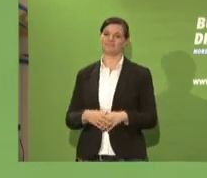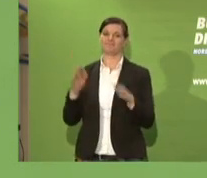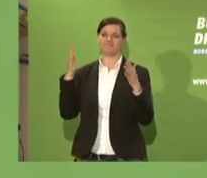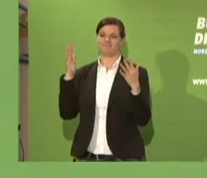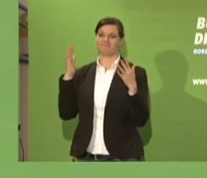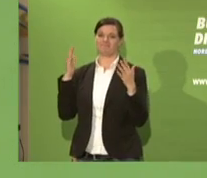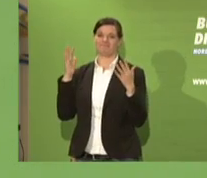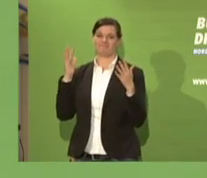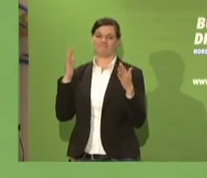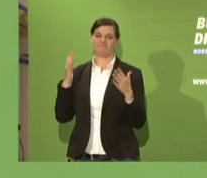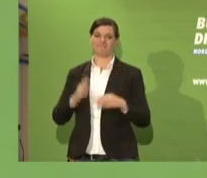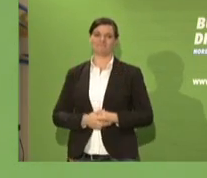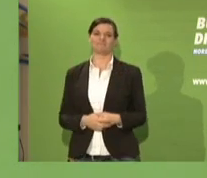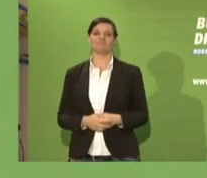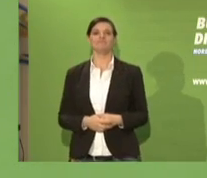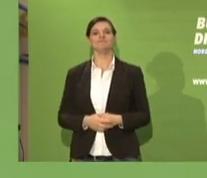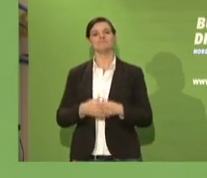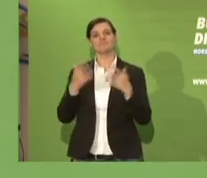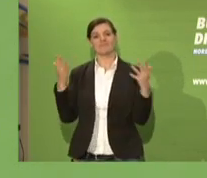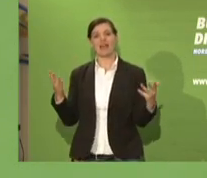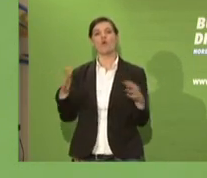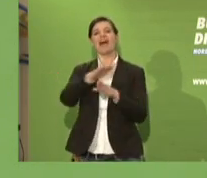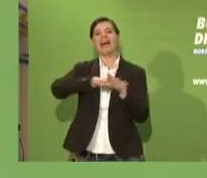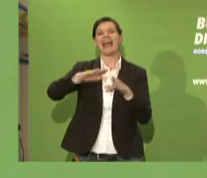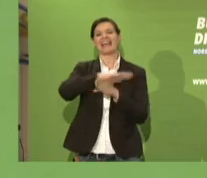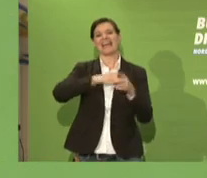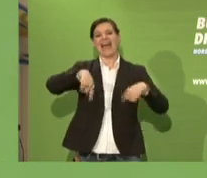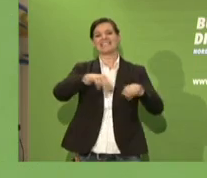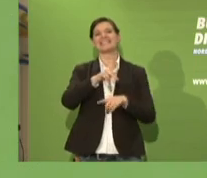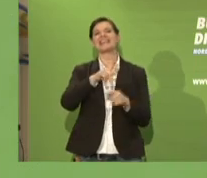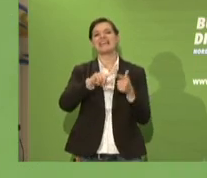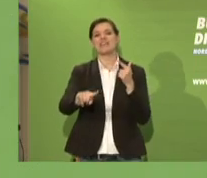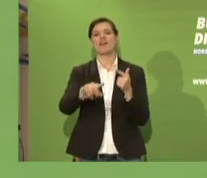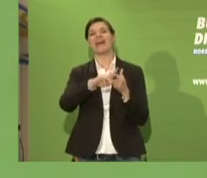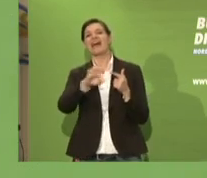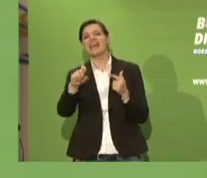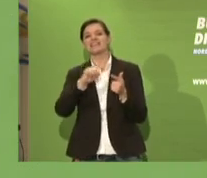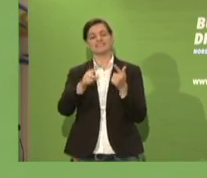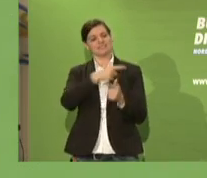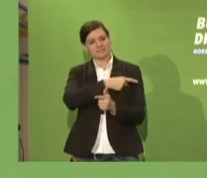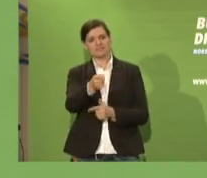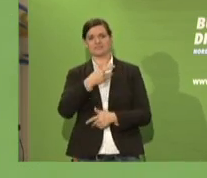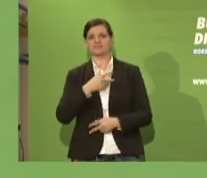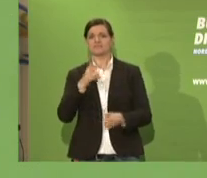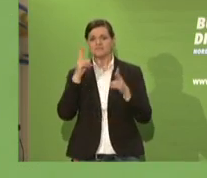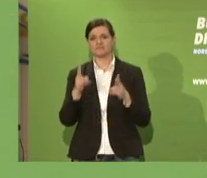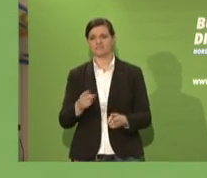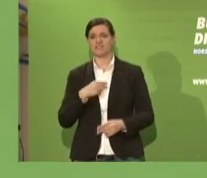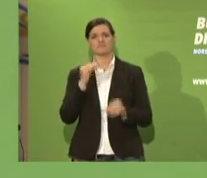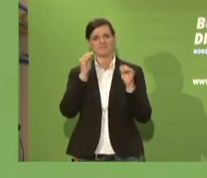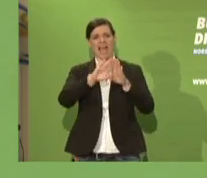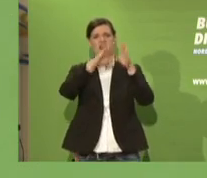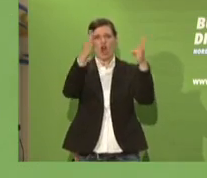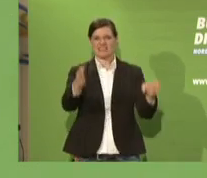Und nicht, ich war im Wahlkampf im Kreis Kleve, in Rees, in menschenunwürdige, halb verschimmelte